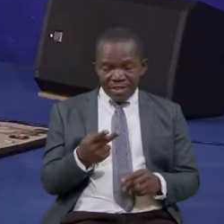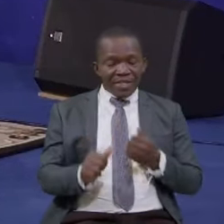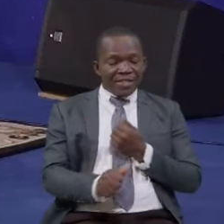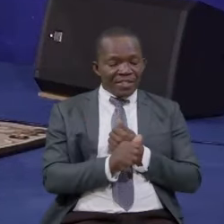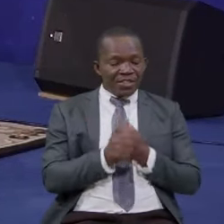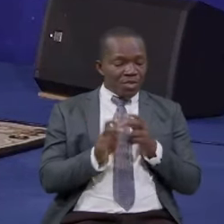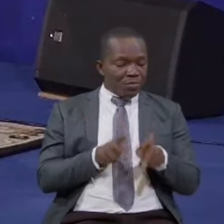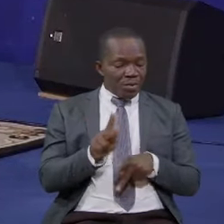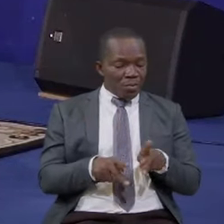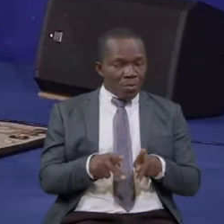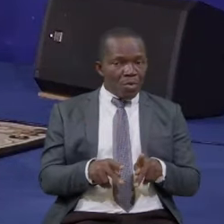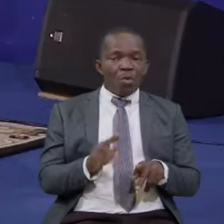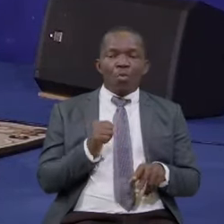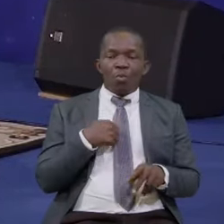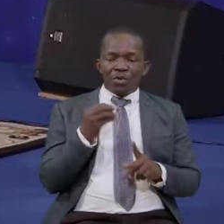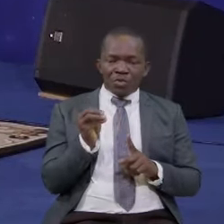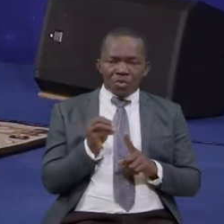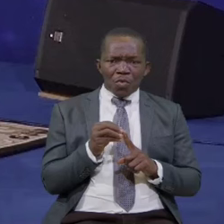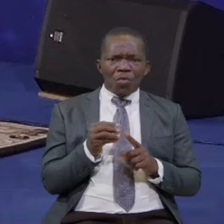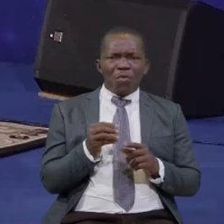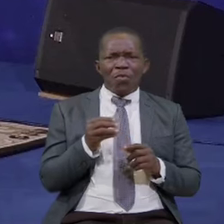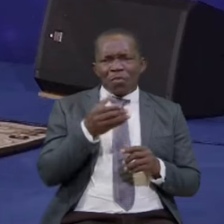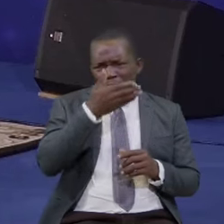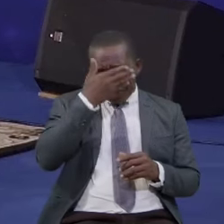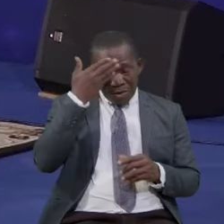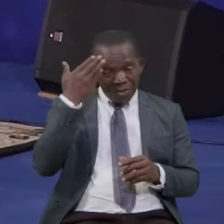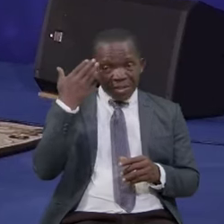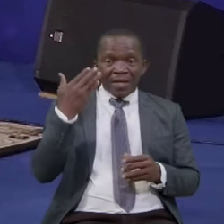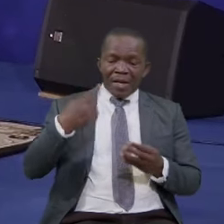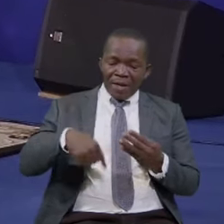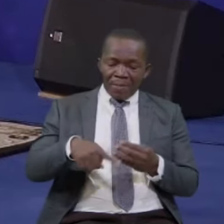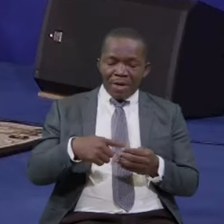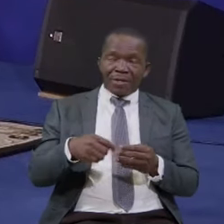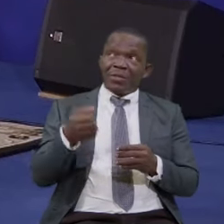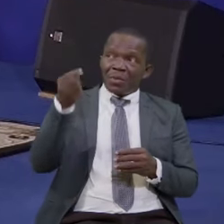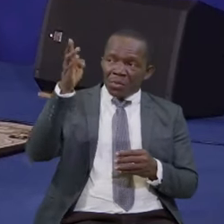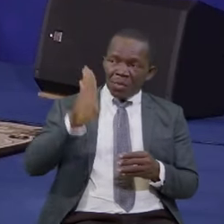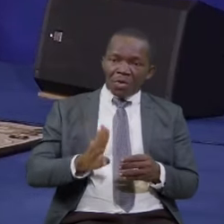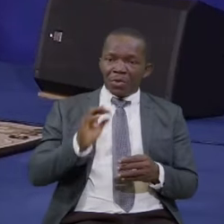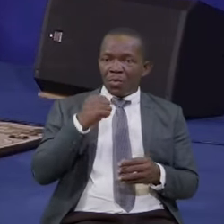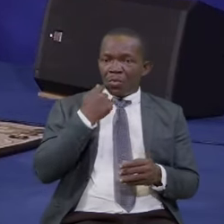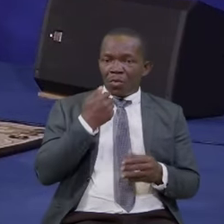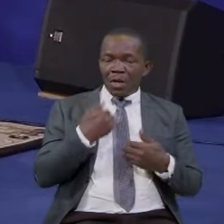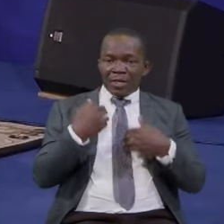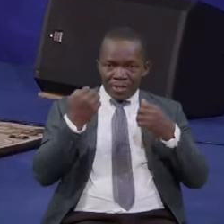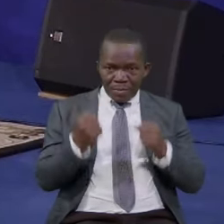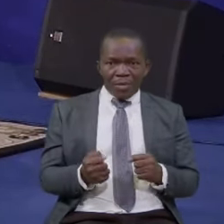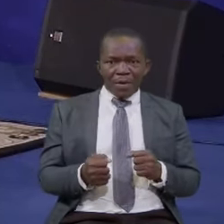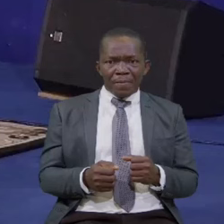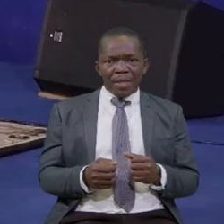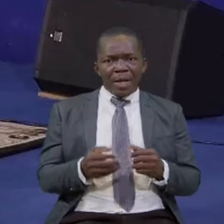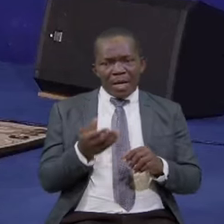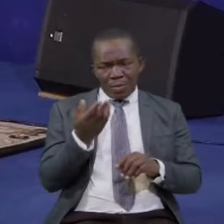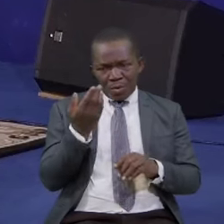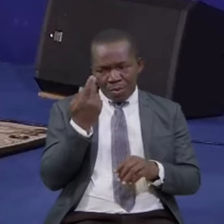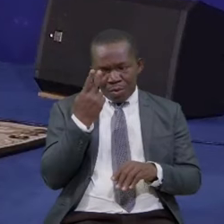terre trop souvent beaucoup même nous leur fixons comme nous fixons nos regards sur eux il